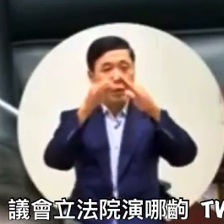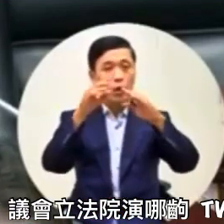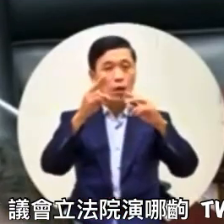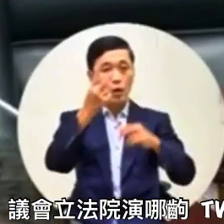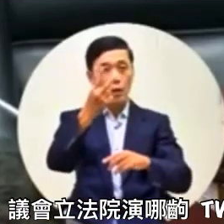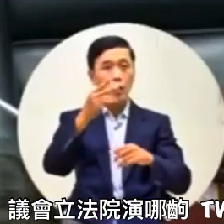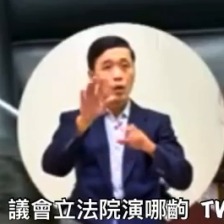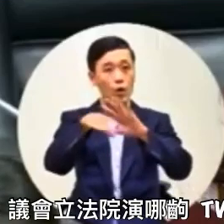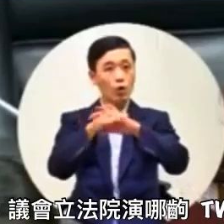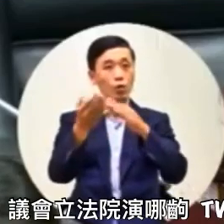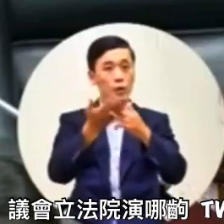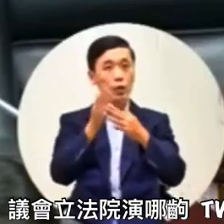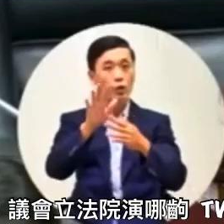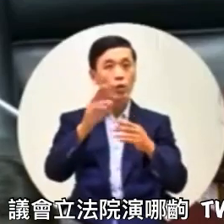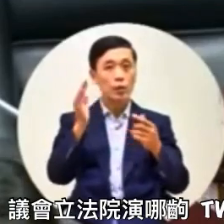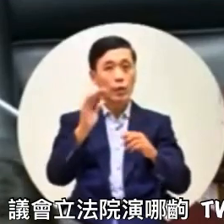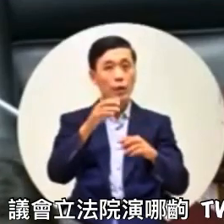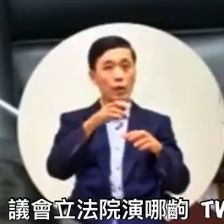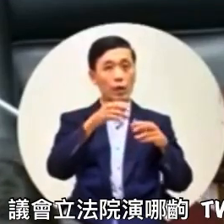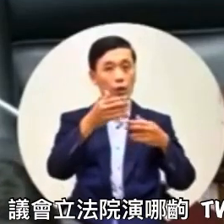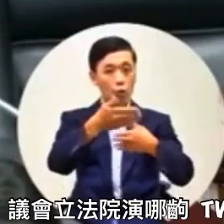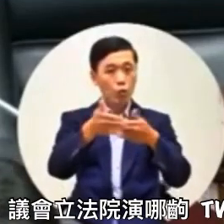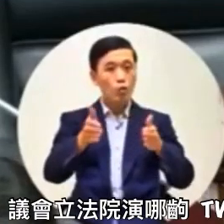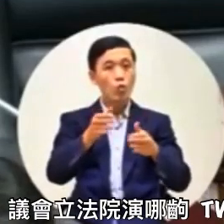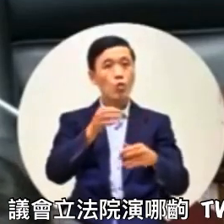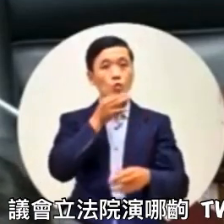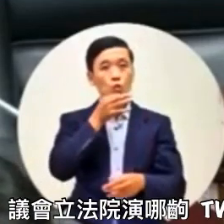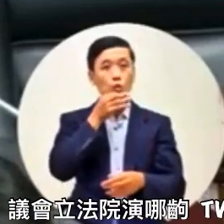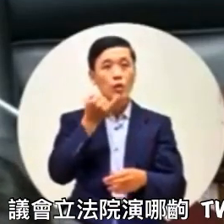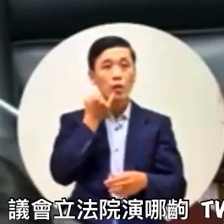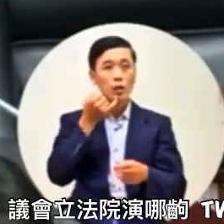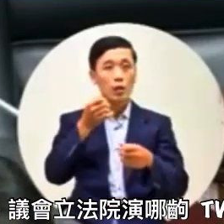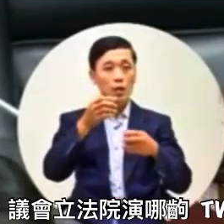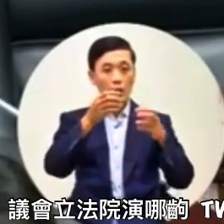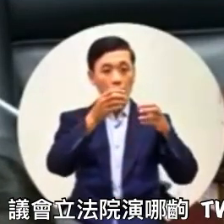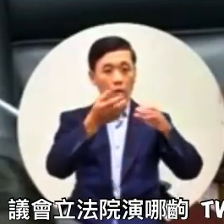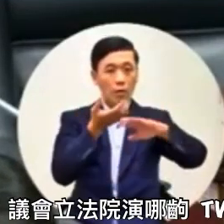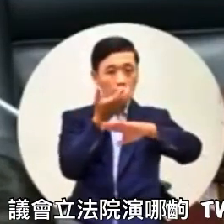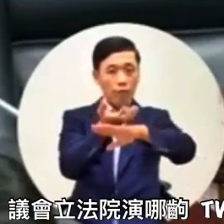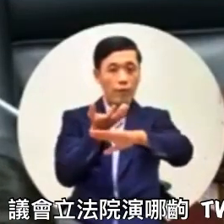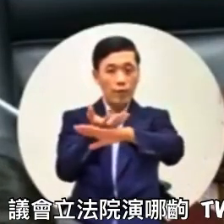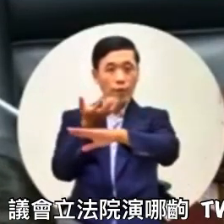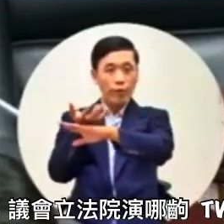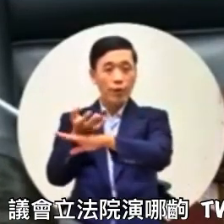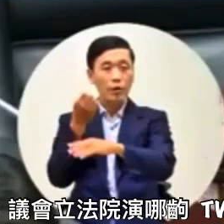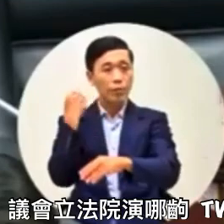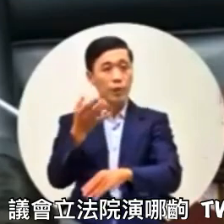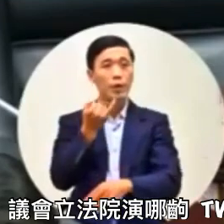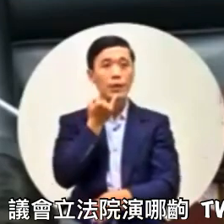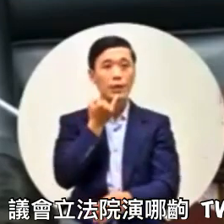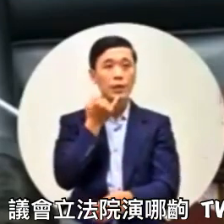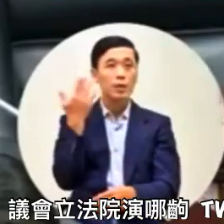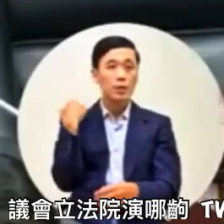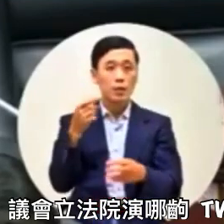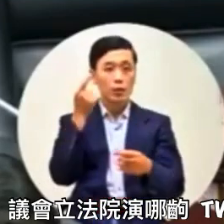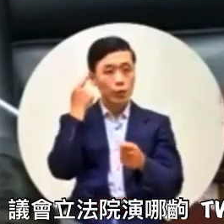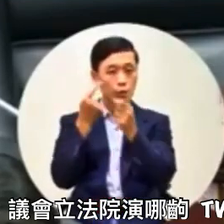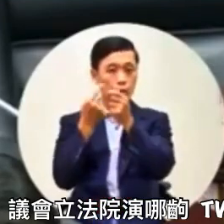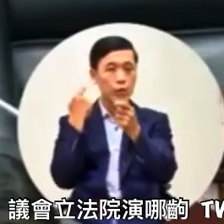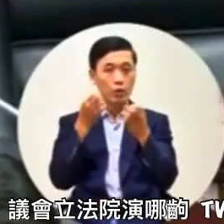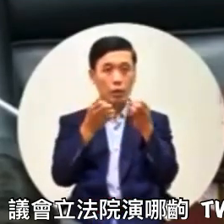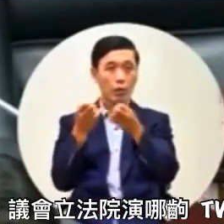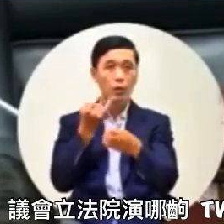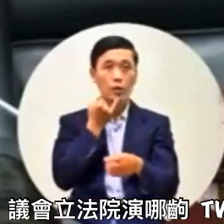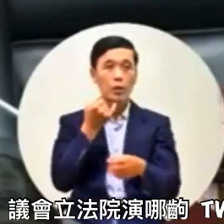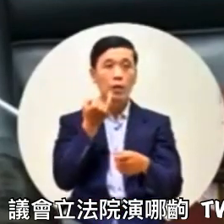概3000多个空间还可以建设新的卡位，当初去年度讨论的结果是可以增加